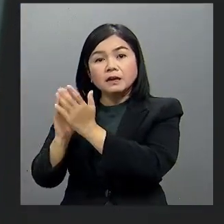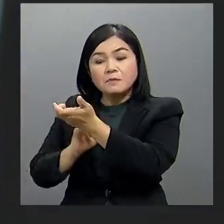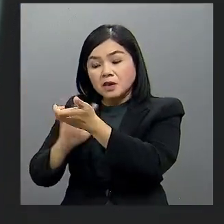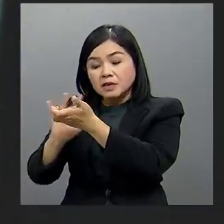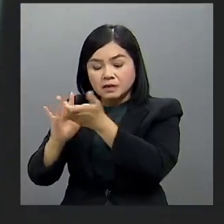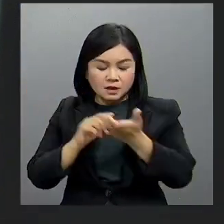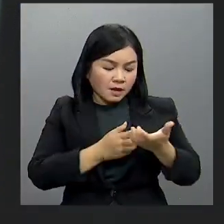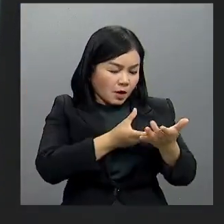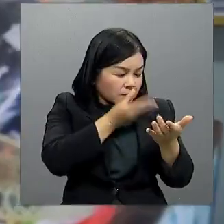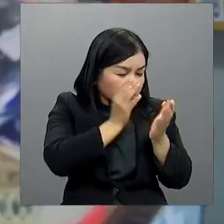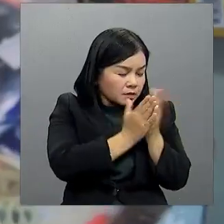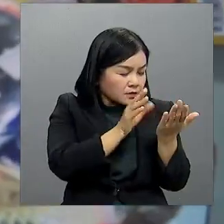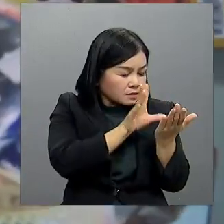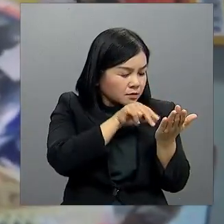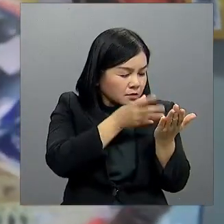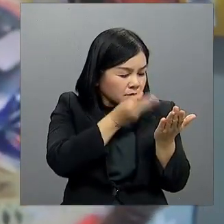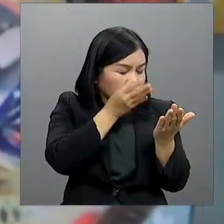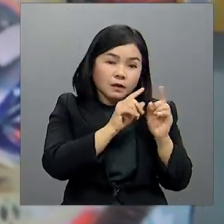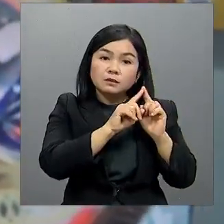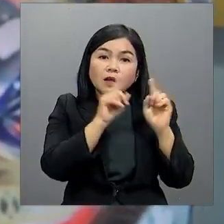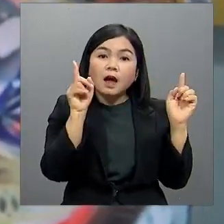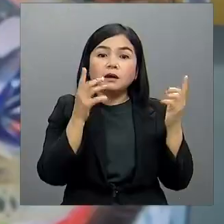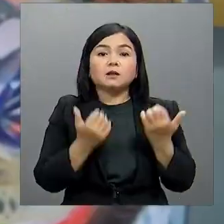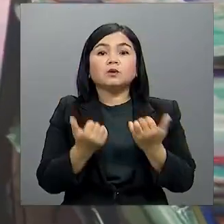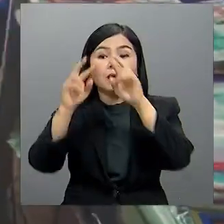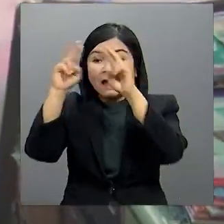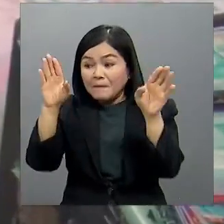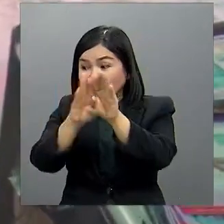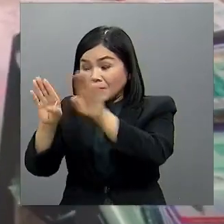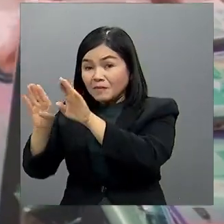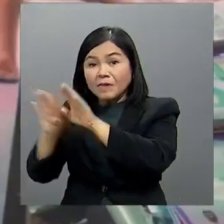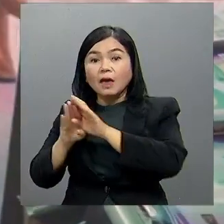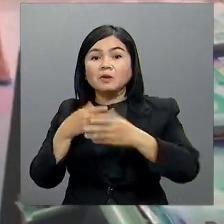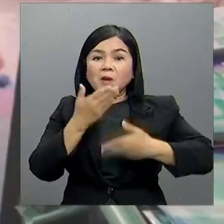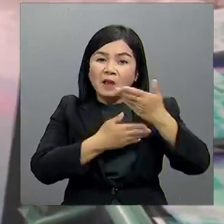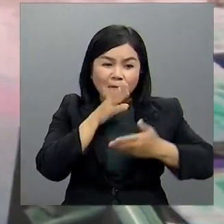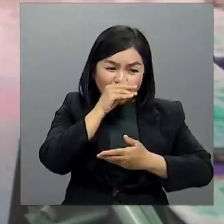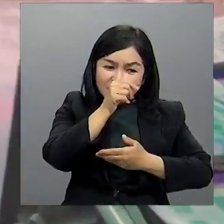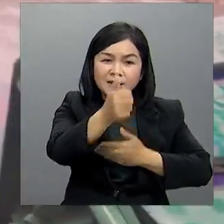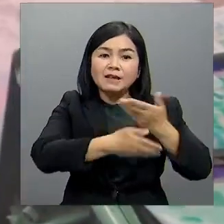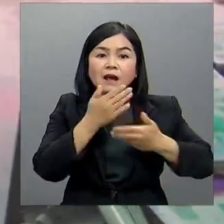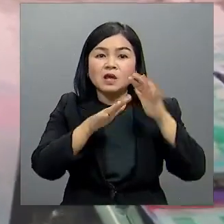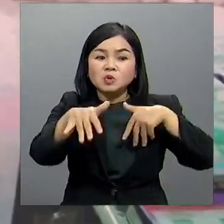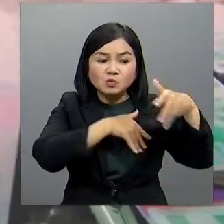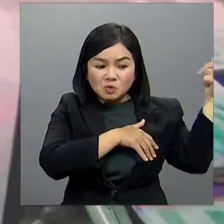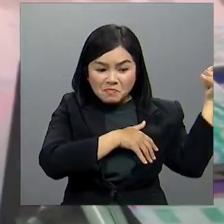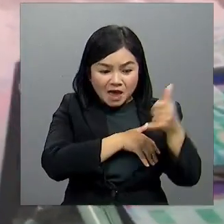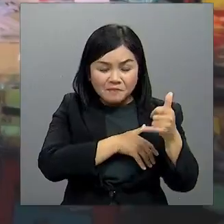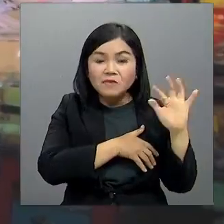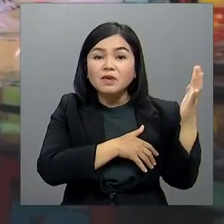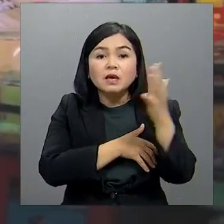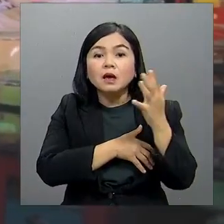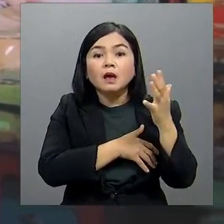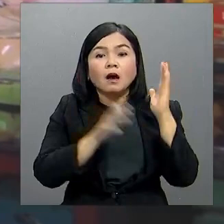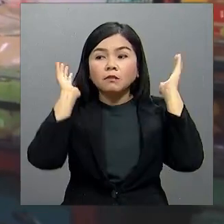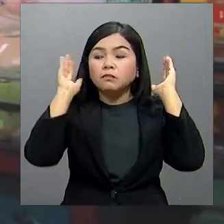แล้วมันเป็นโดมิโนสมมติว่าเราเป็นคนขายเก่งแต่ถ้าลูกค้าไม่เข้ามาหาเราคุณจะขายใคร